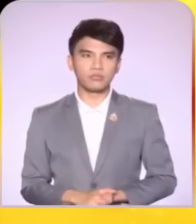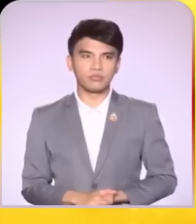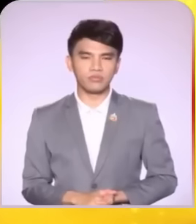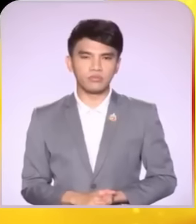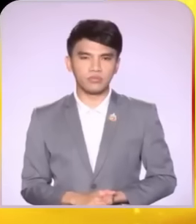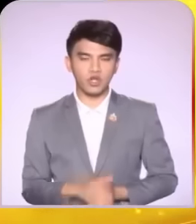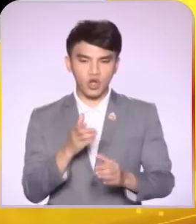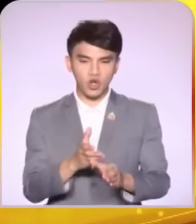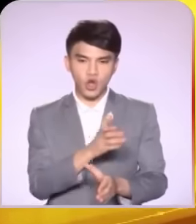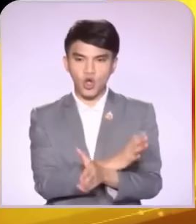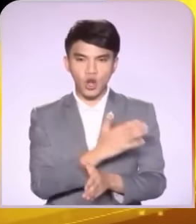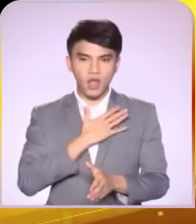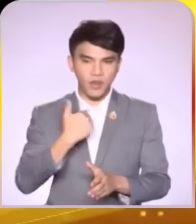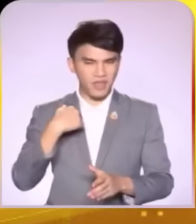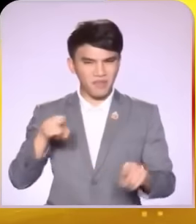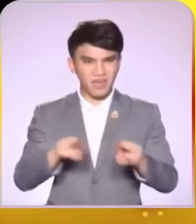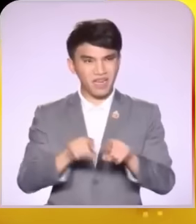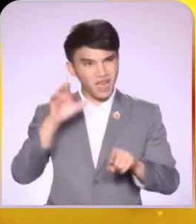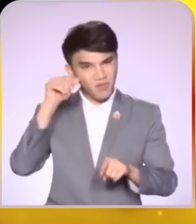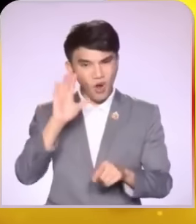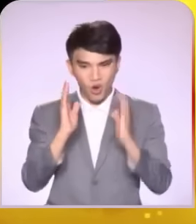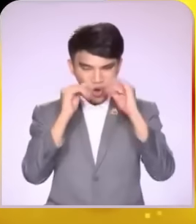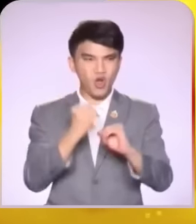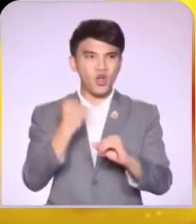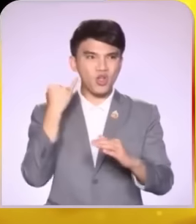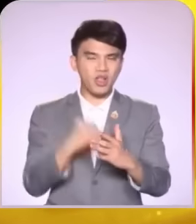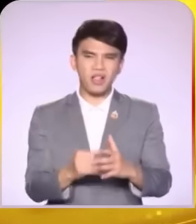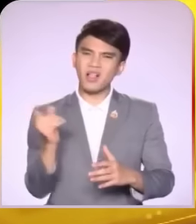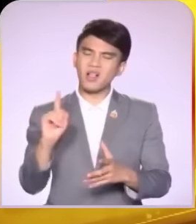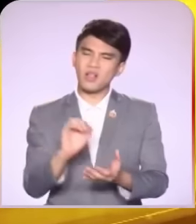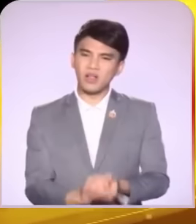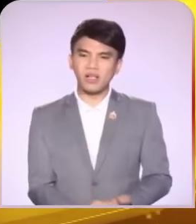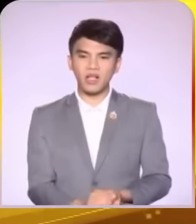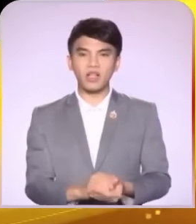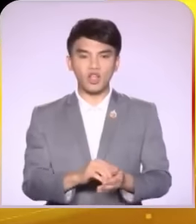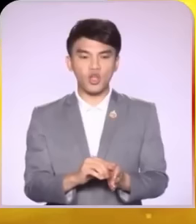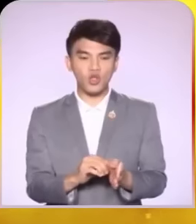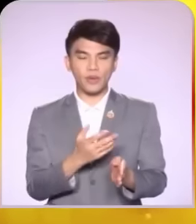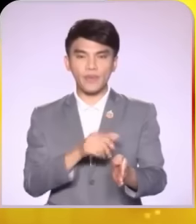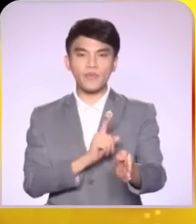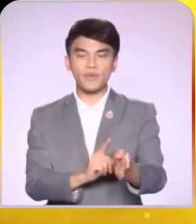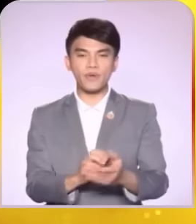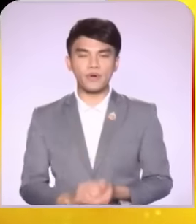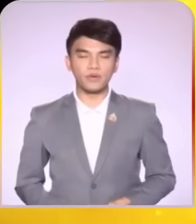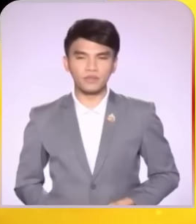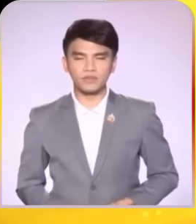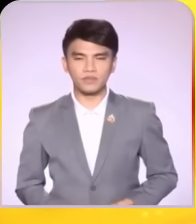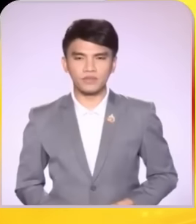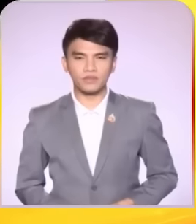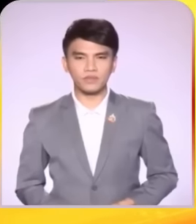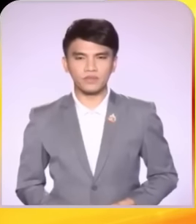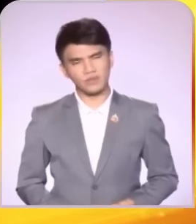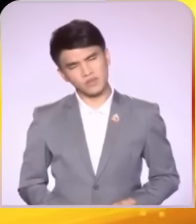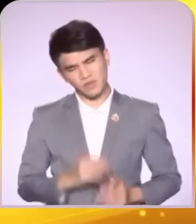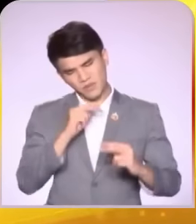แต่หนูเคยเจอแต่กับพ่อของคนก่อเหตุนะคะเหมือนกับว่าเวลาเขาขับรถผ่านกับพี่เขาเนี่ยก็คือเ